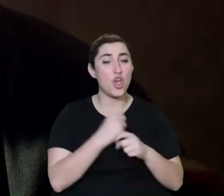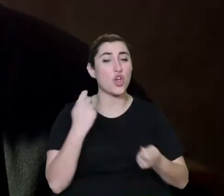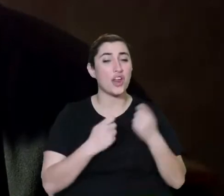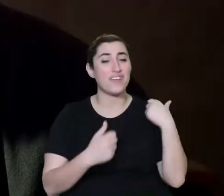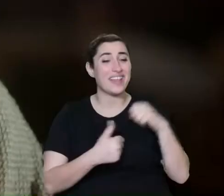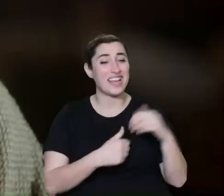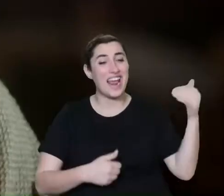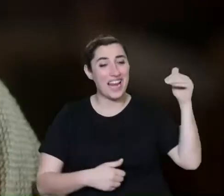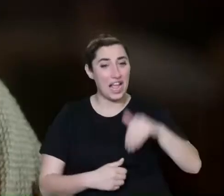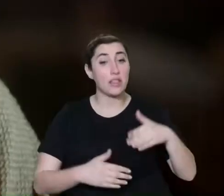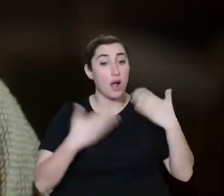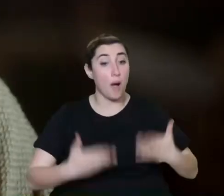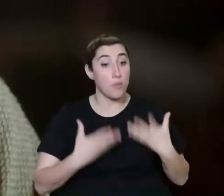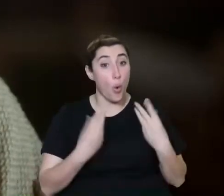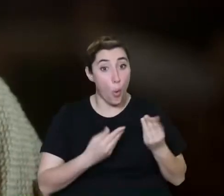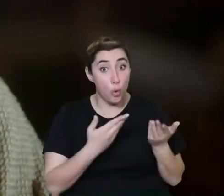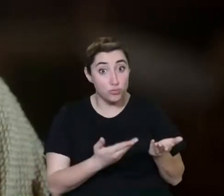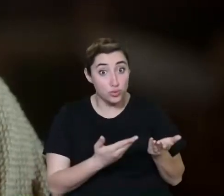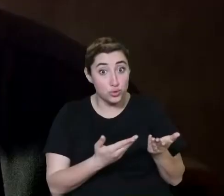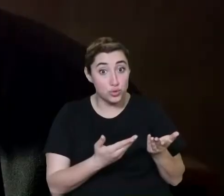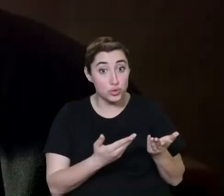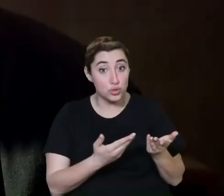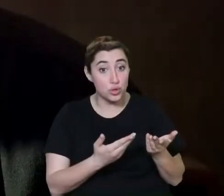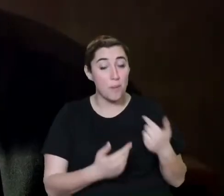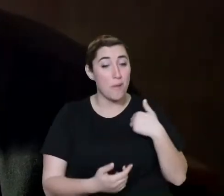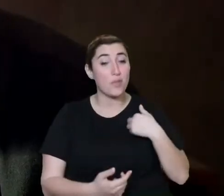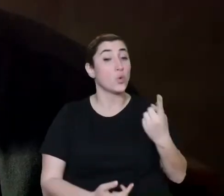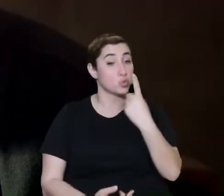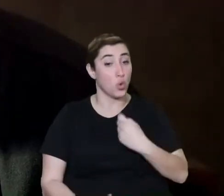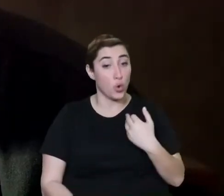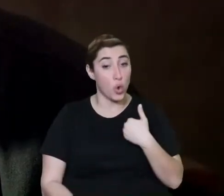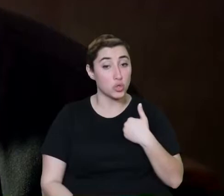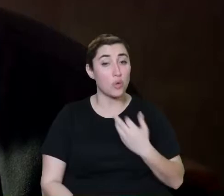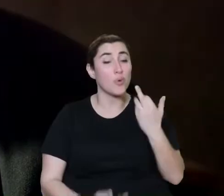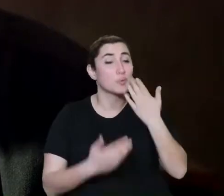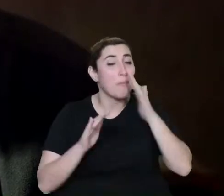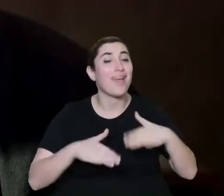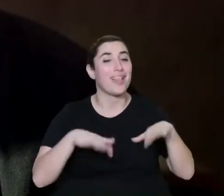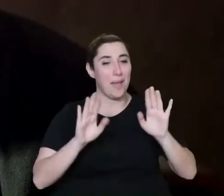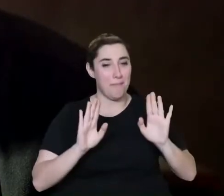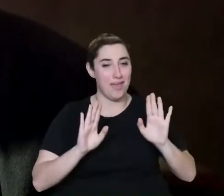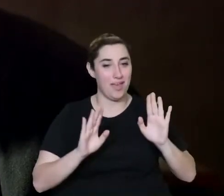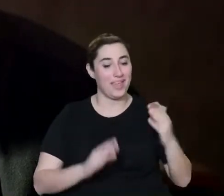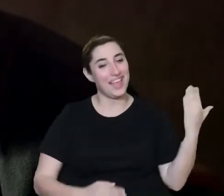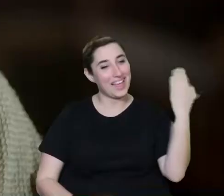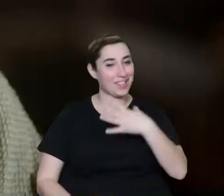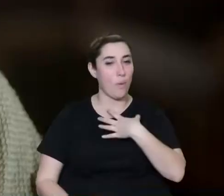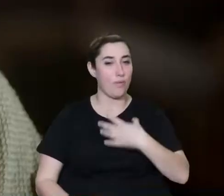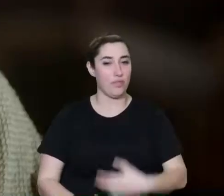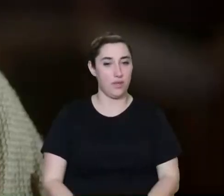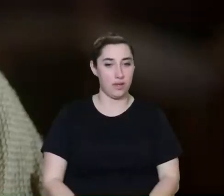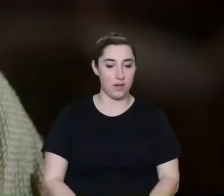Vazifeye tekrar dönüşün kabul edilmiş madem, bana sorar isen boşa durma. Dön Konya'ya.